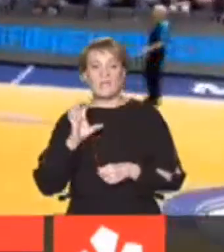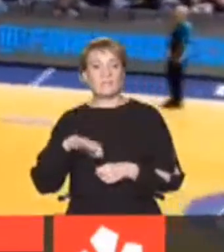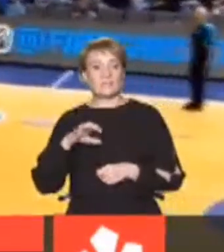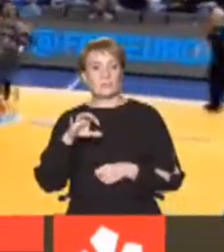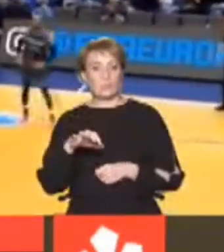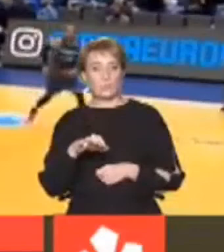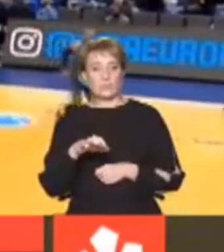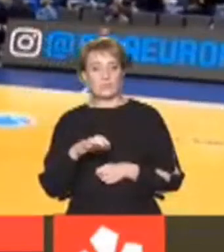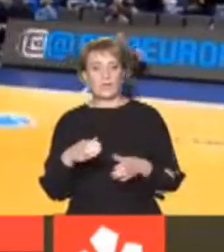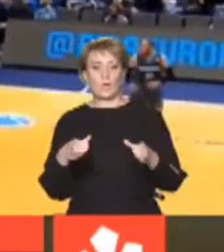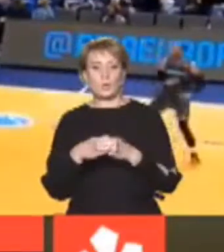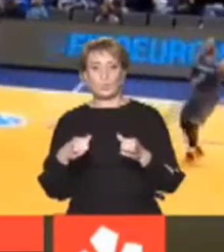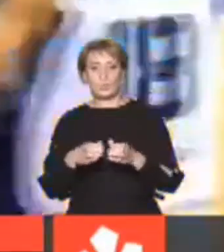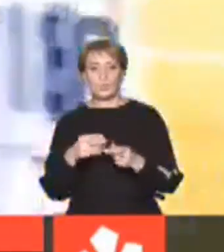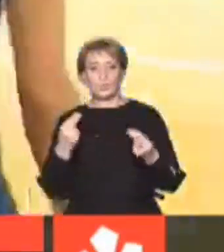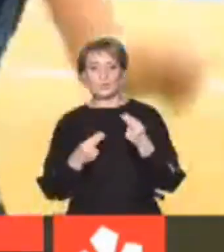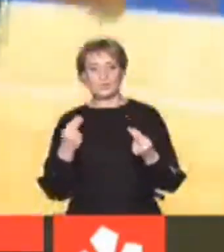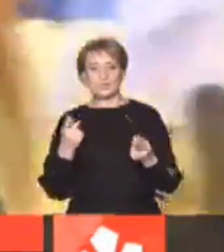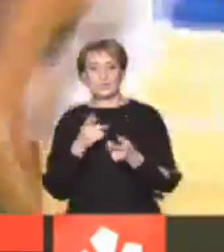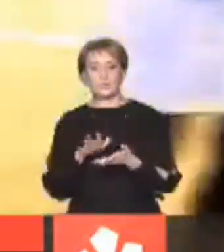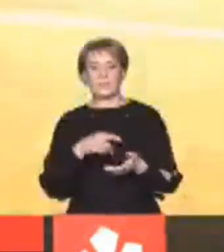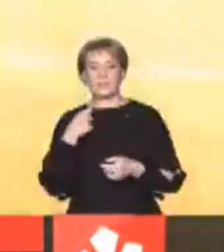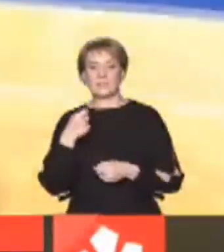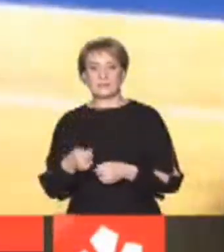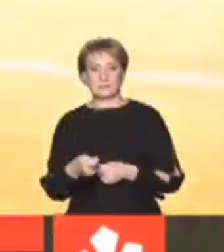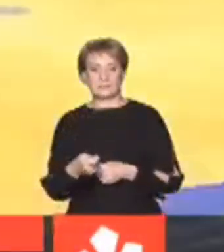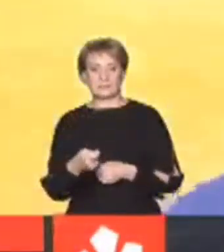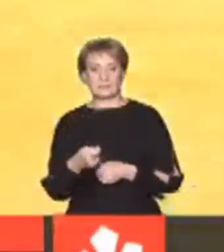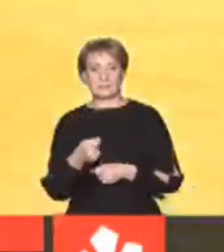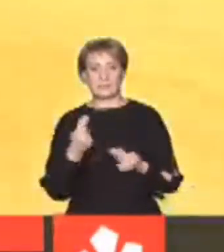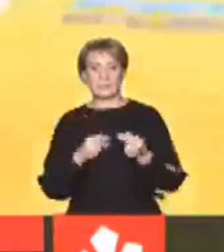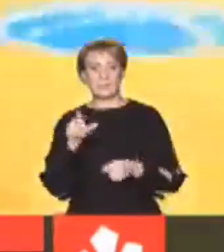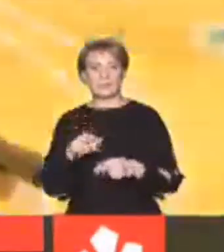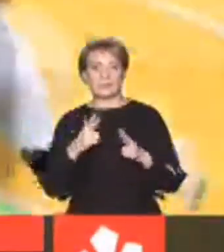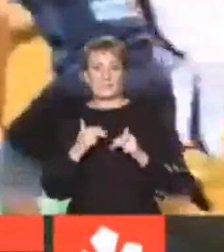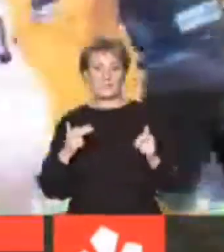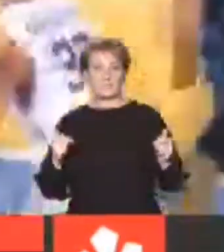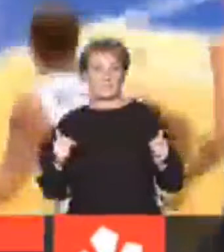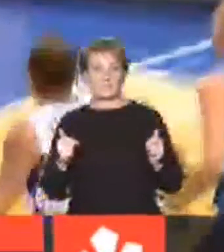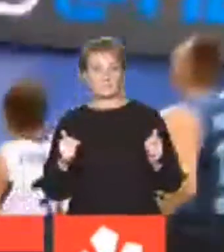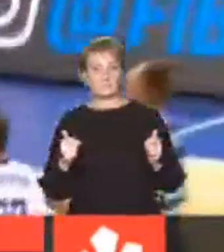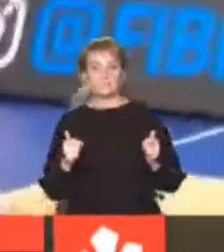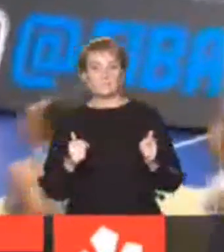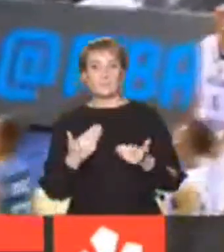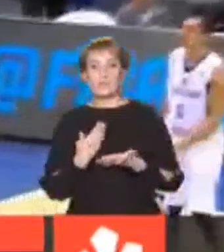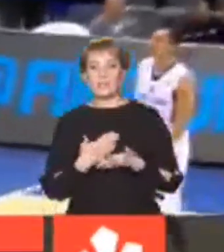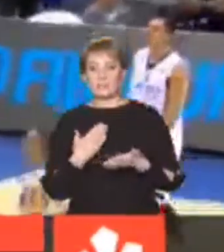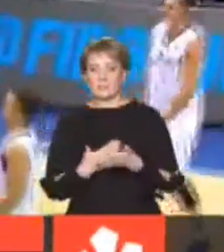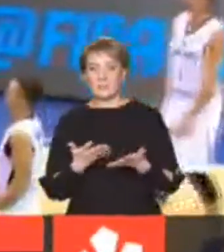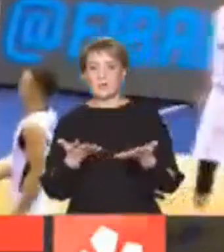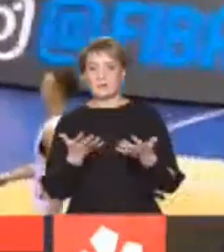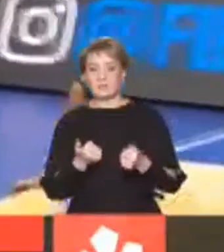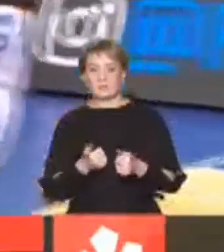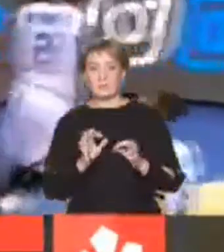Houston Rockets направив у Міжнародну федерацію заявку на відкріпний лист щодо гравця Дніпра Ісуфа Санона. І ніби вже